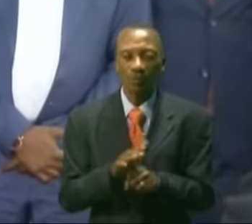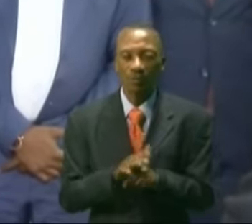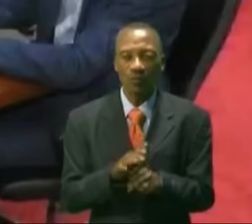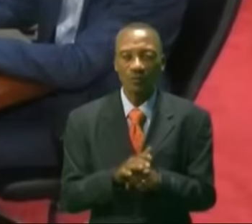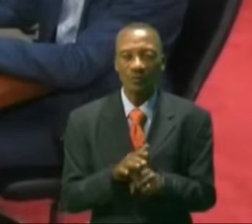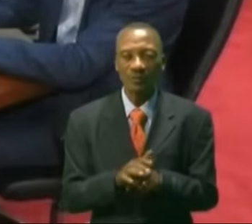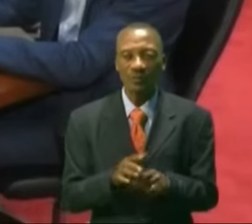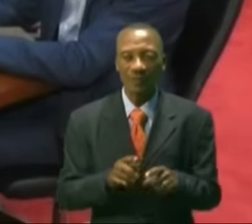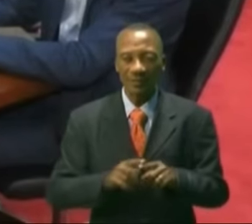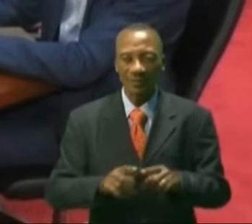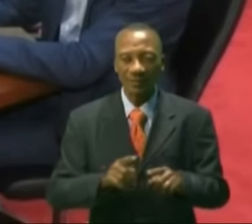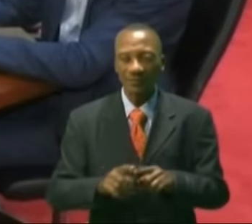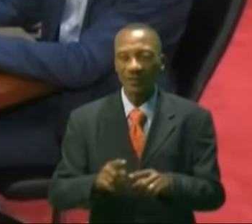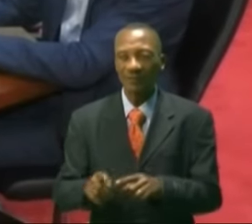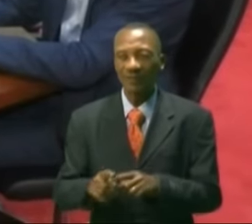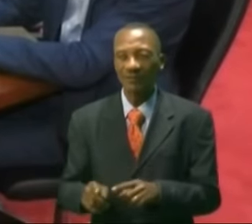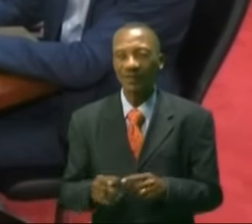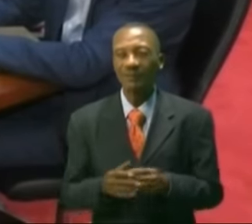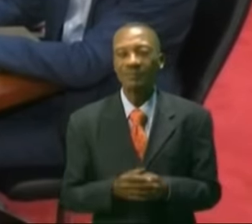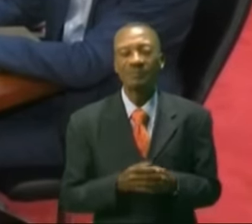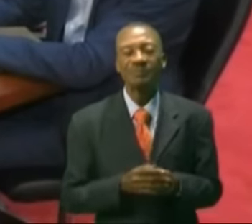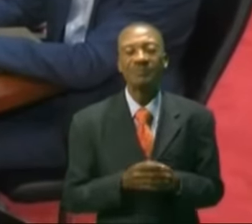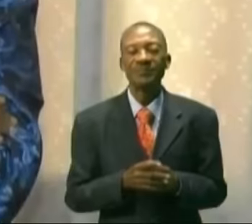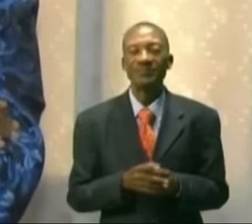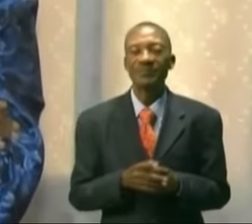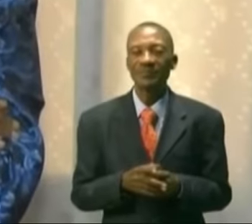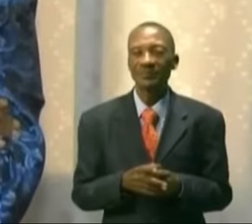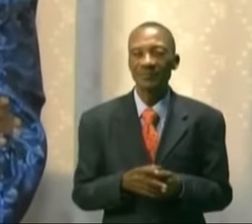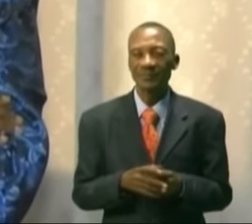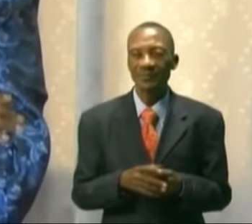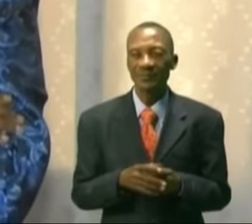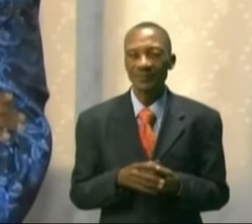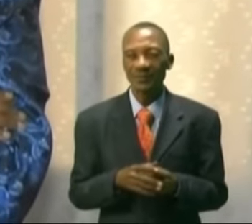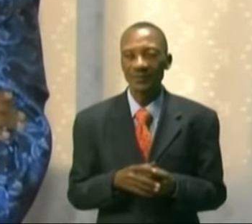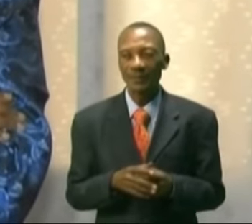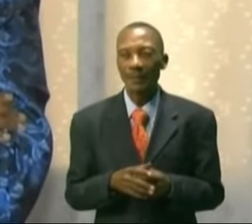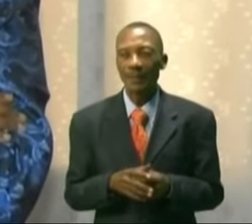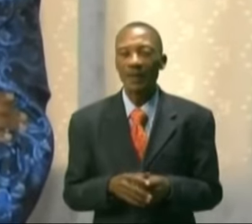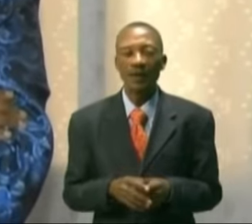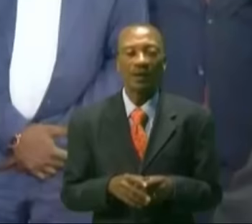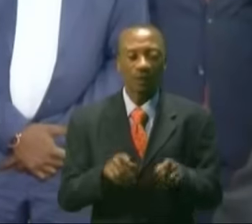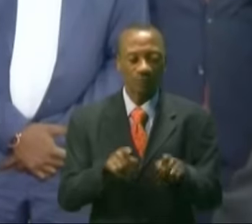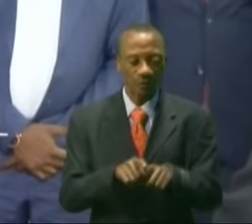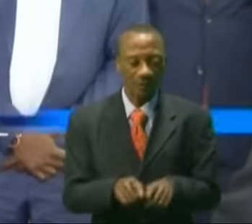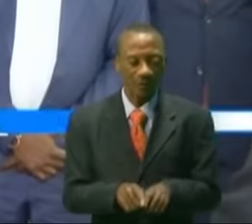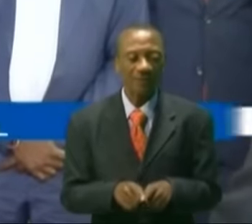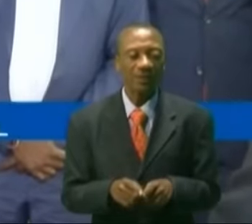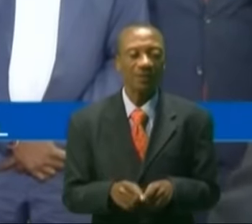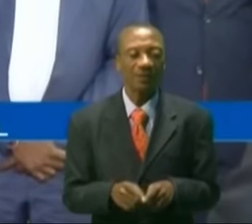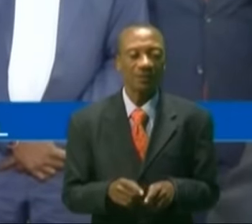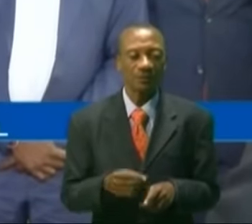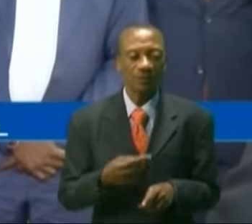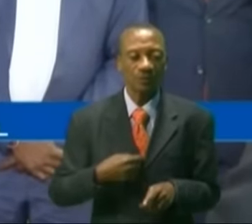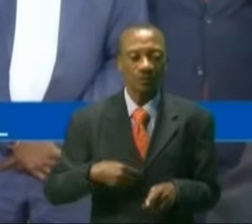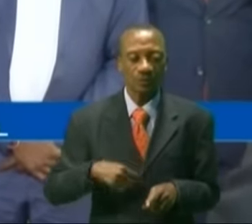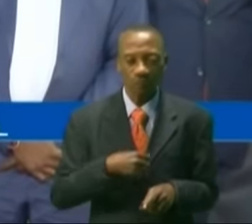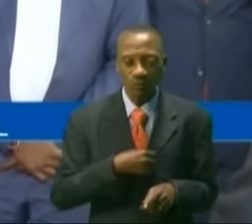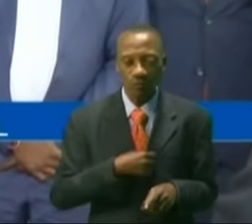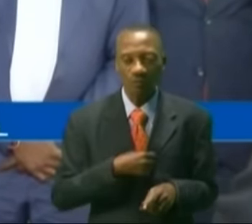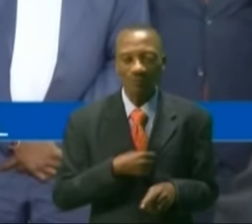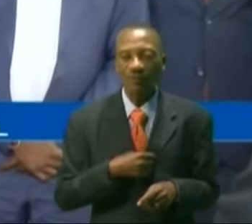Président de la République a invité les jeunes à participer massivement aux élections de décembre 2023. La jeunesse a